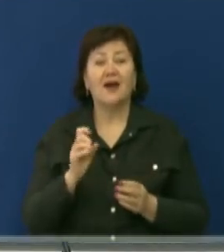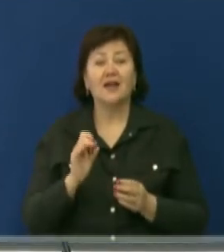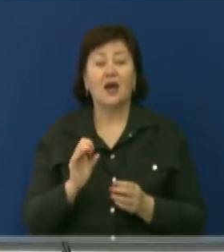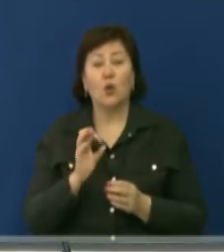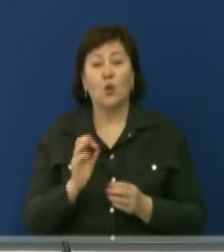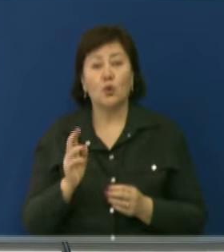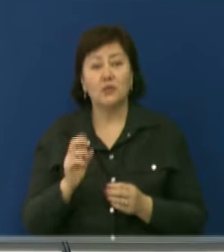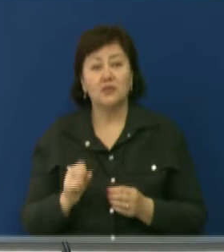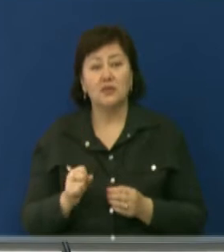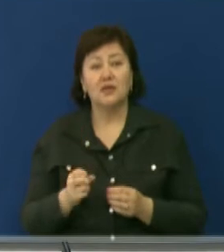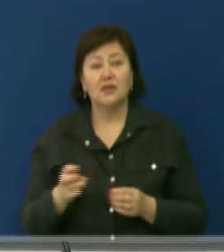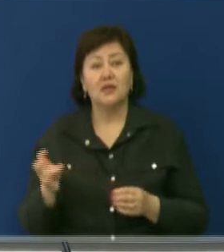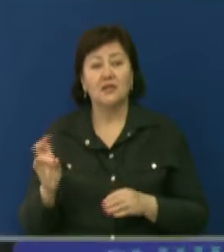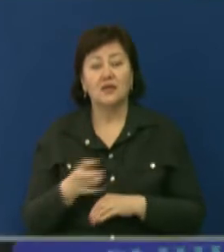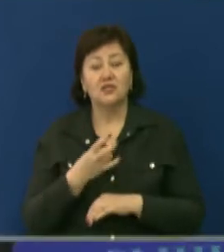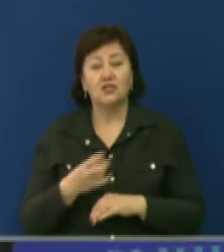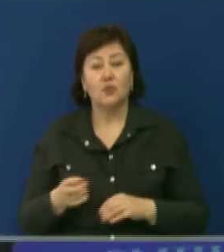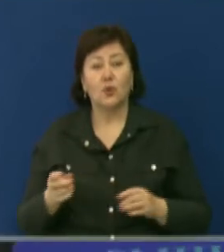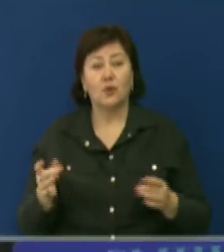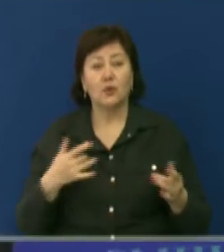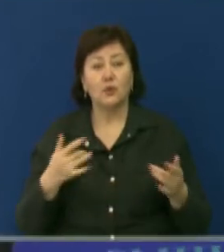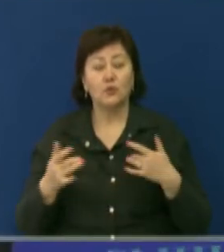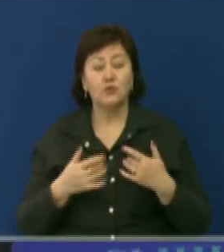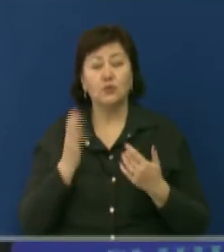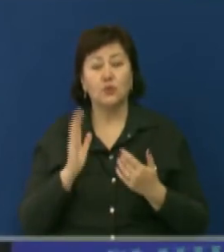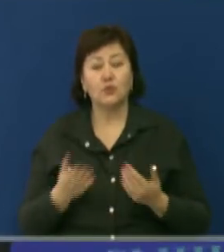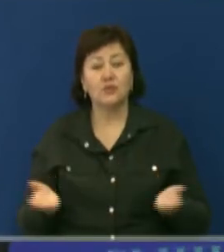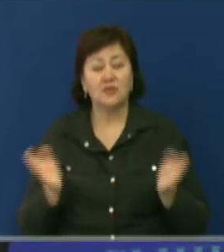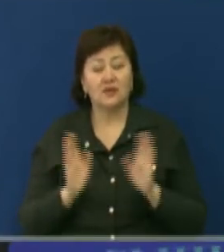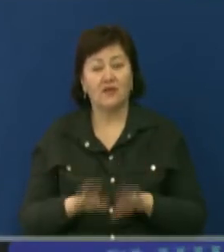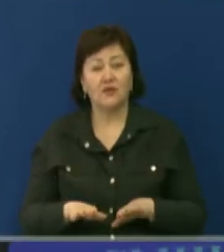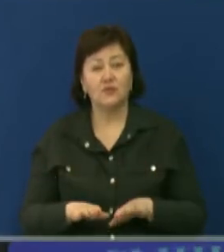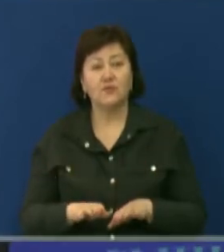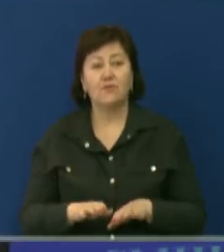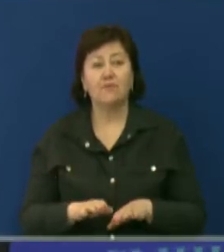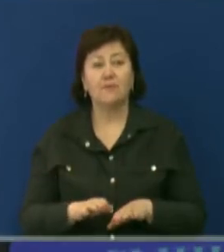клубтардың жұмысына мүлдем тыйым салынады. Ертеңнен бастап, 23 сәуірден бастап,